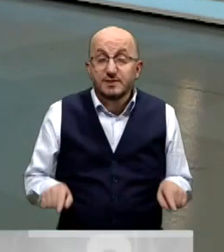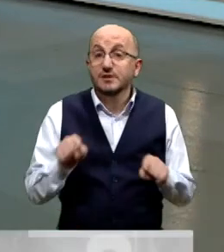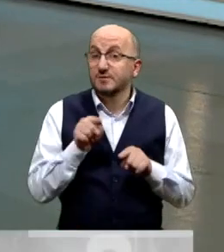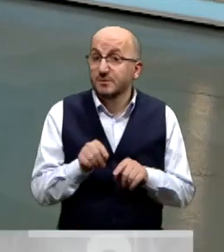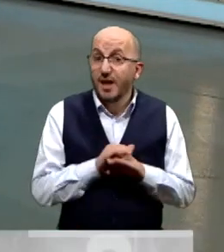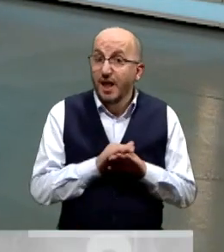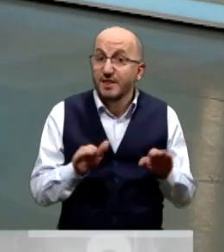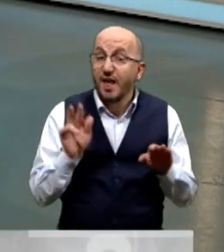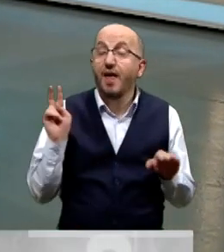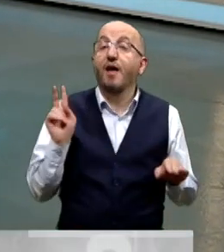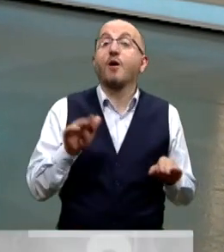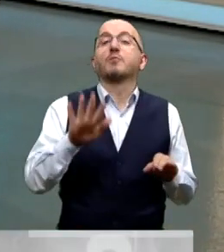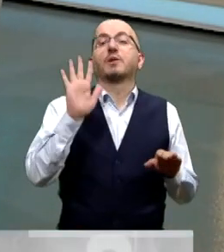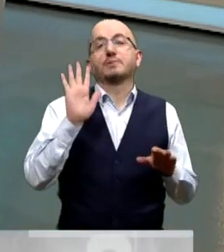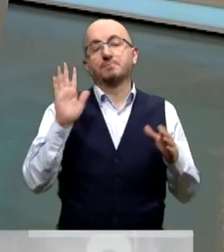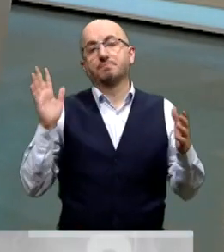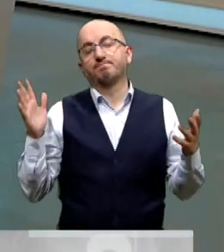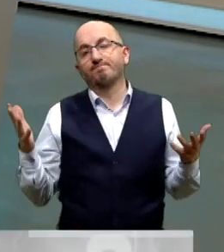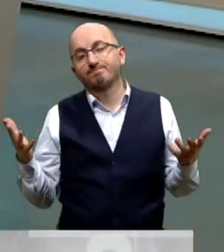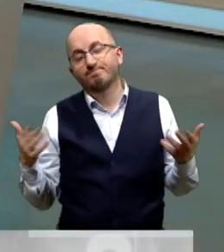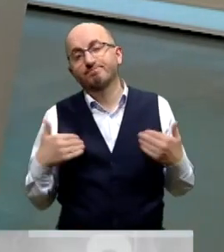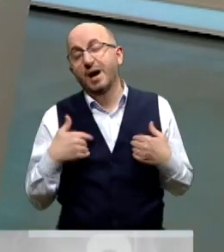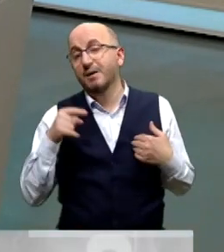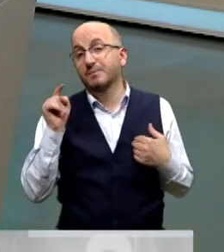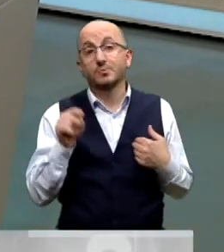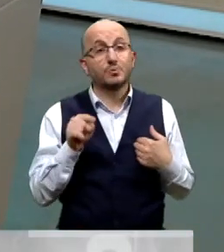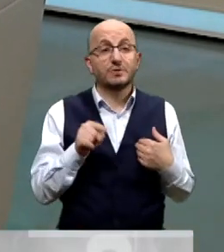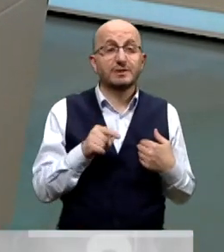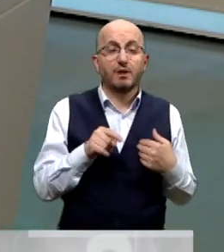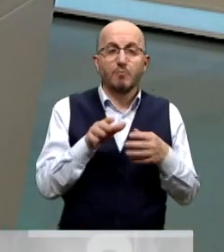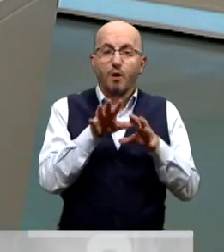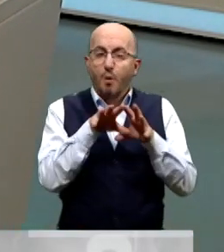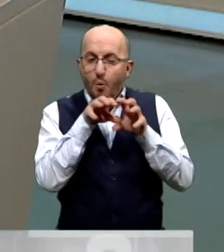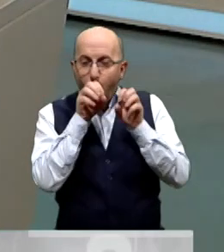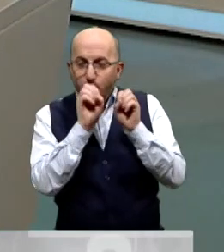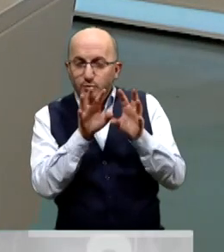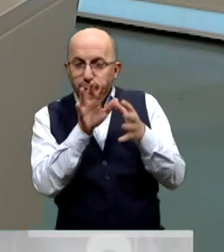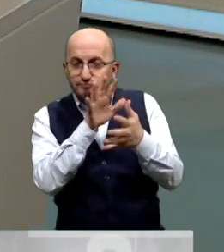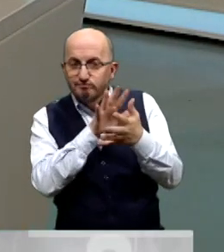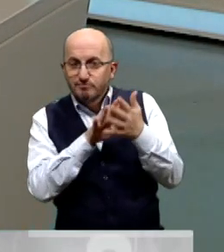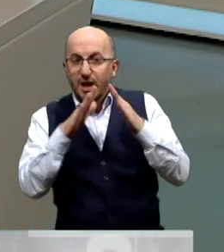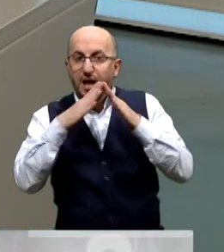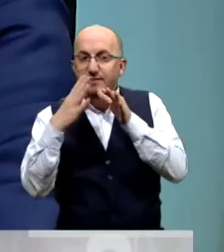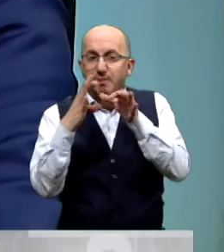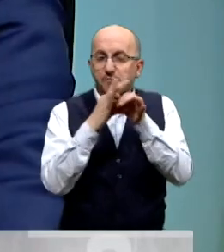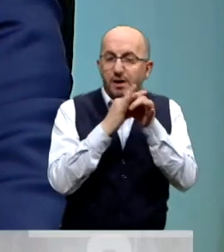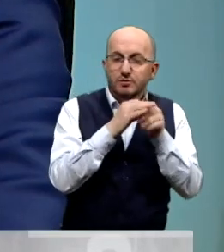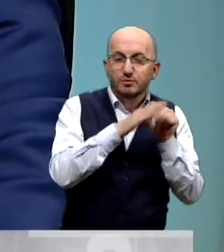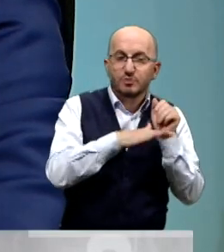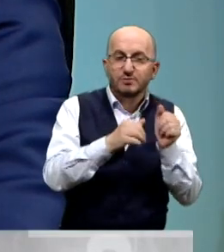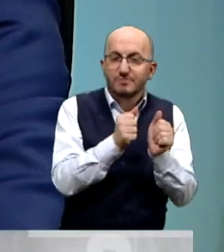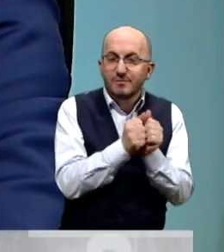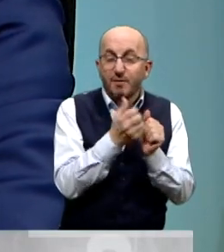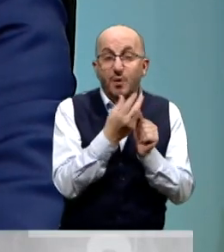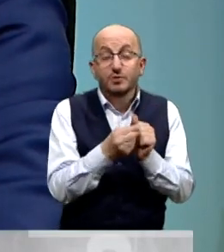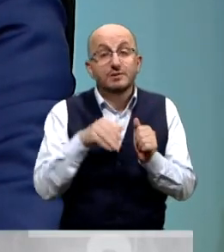kafeyi görmeyip de ya Ben buna bir sihir yapayım da evine bağlansın çoluk çocuğunun başına